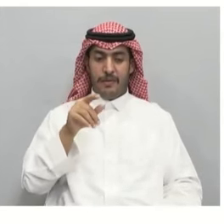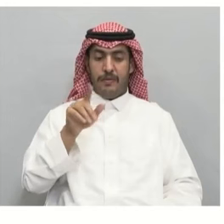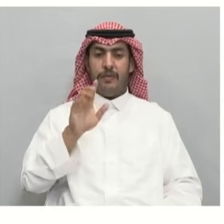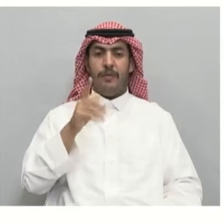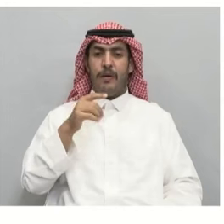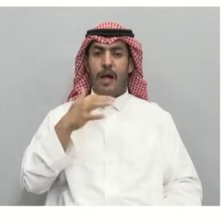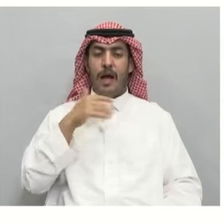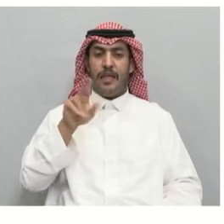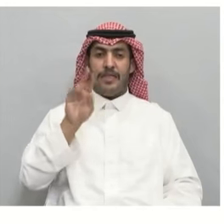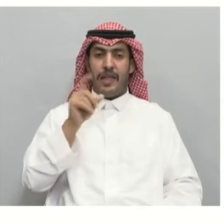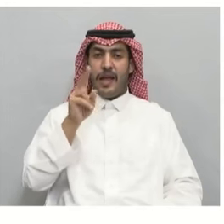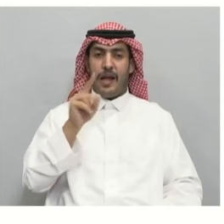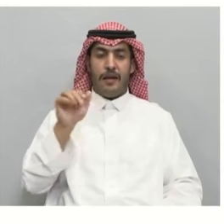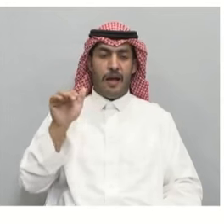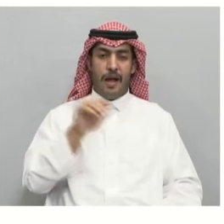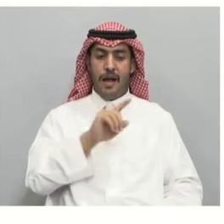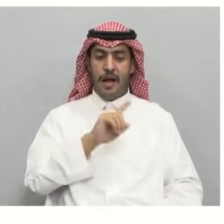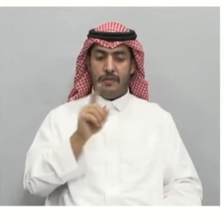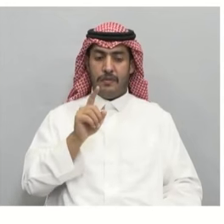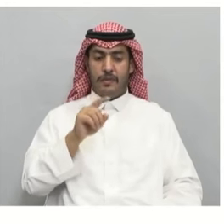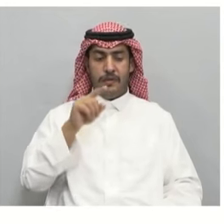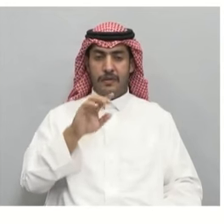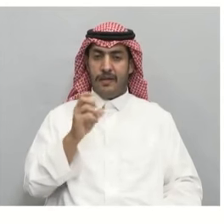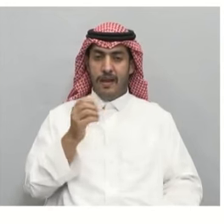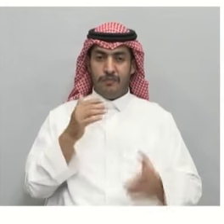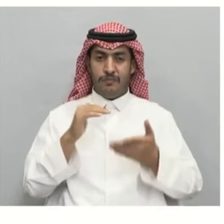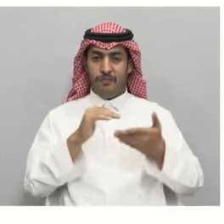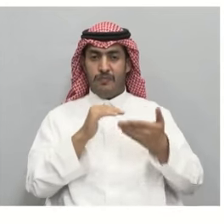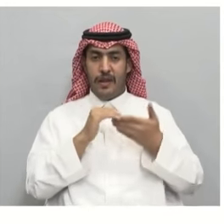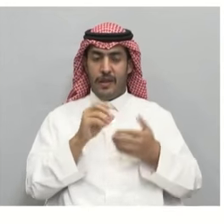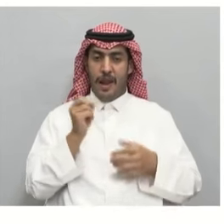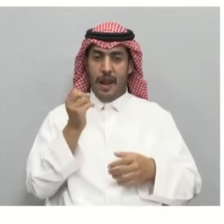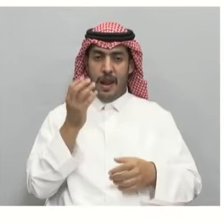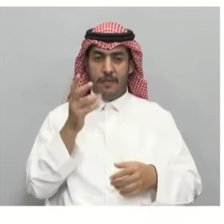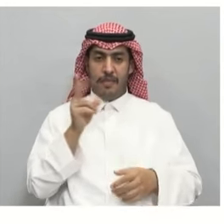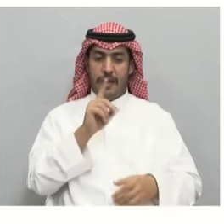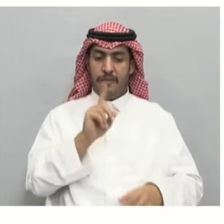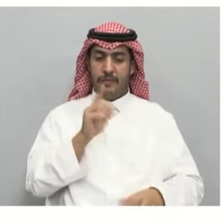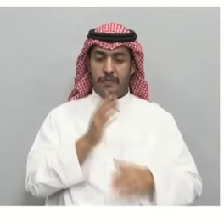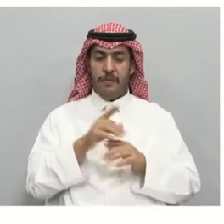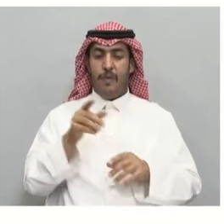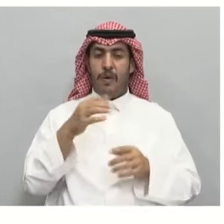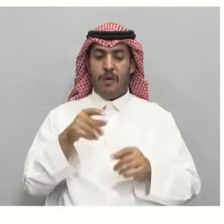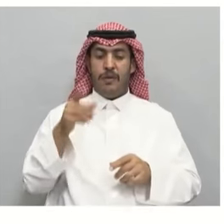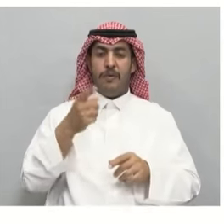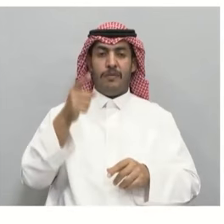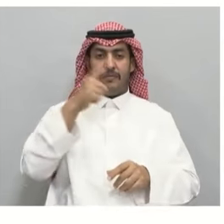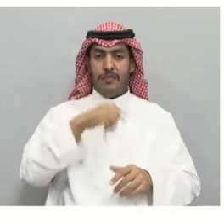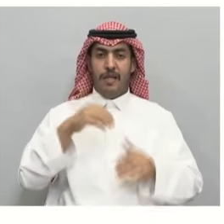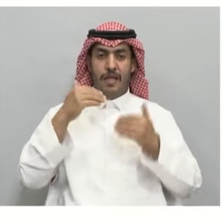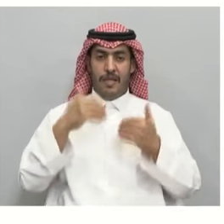سيقطع مرور التيار الكهربائي فلن يضيع المصباح الثاني وبالتالي ستتعب الدائره